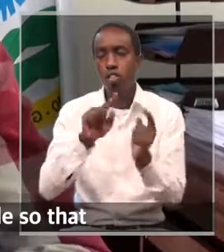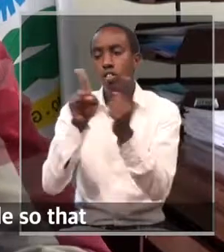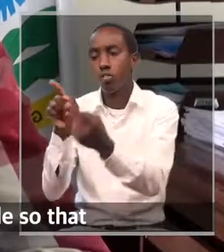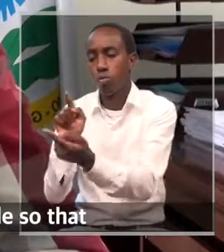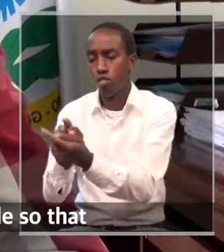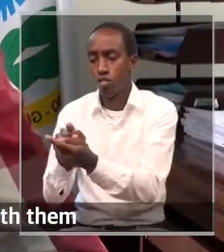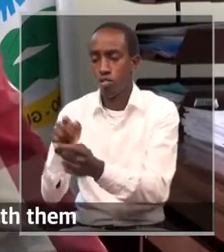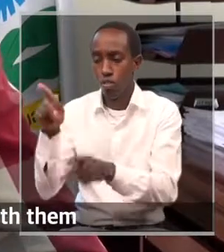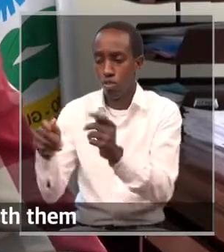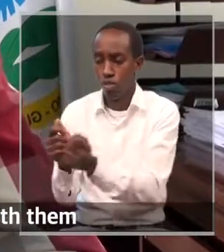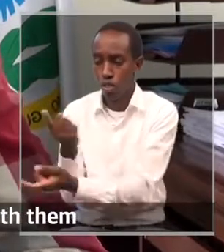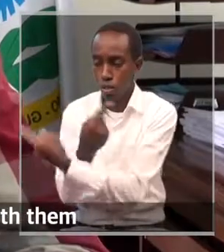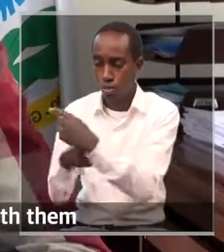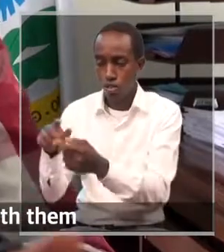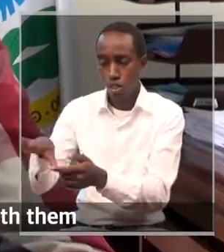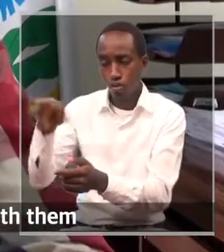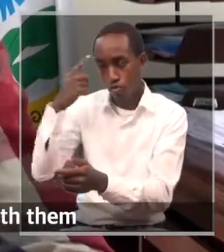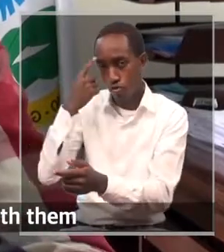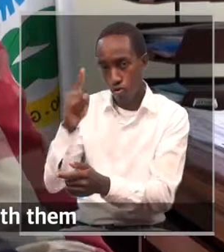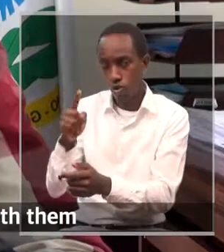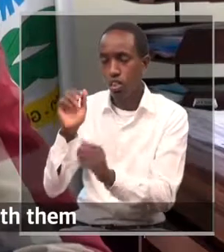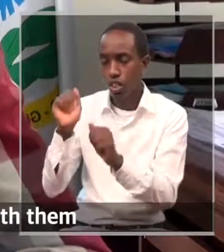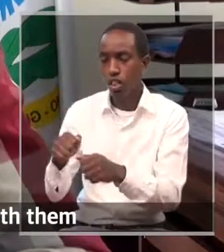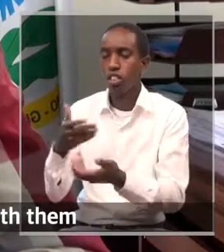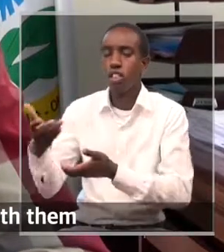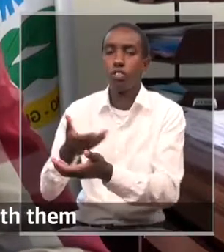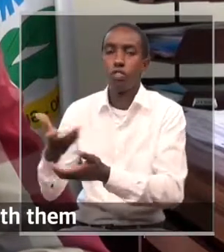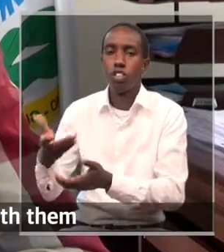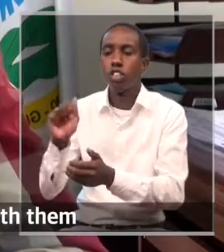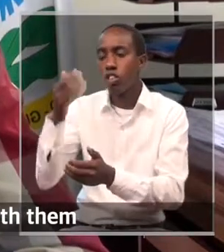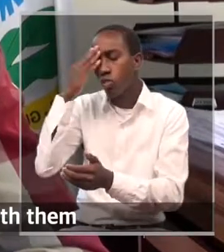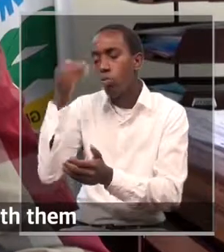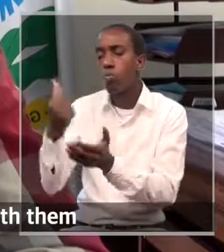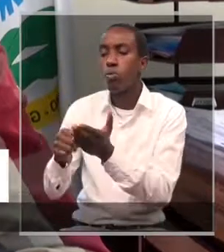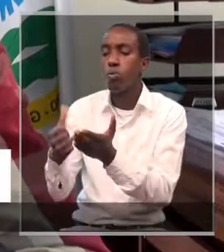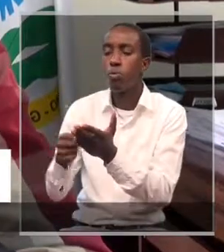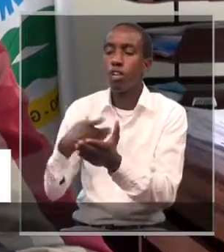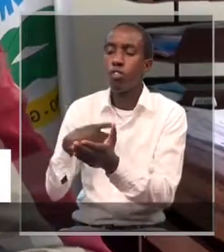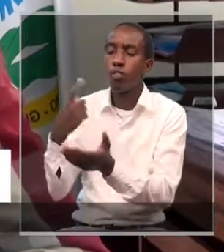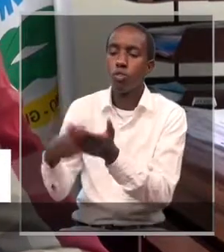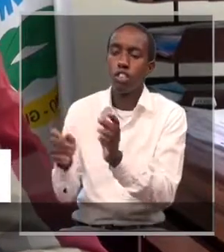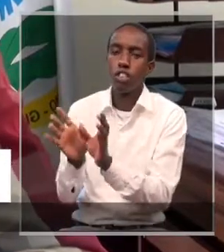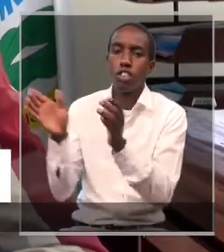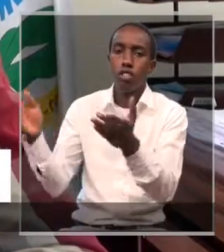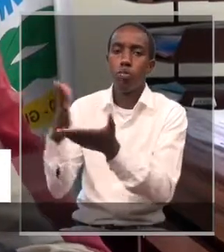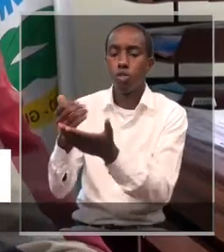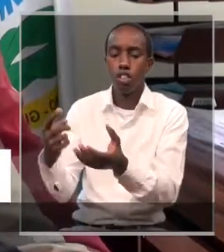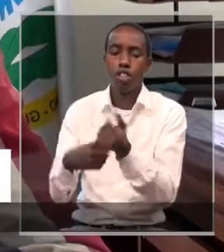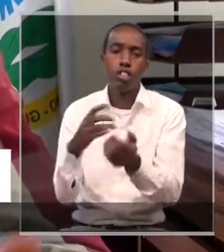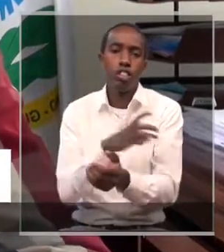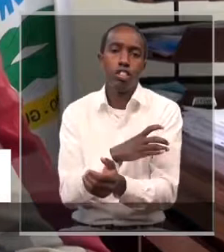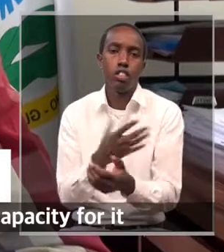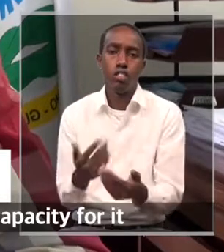bandi ababatoye bakaganira nabo bakamenya ibibazo bafite muri rusange kuko babonye ubushobozi